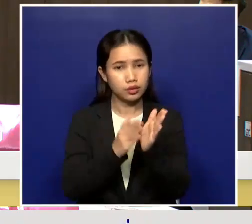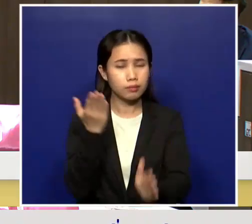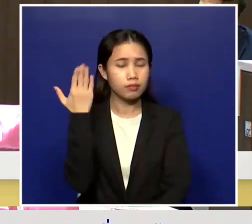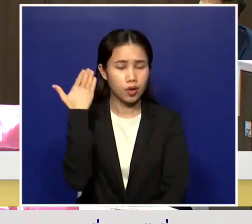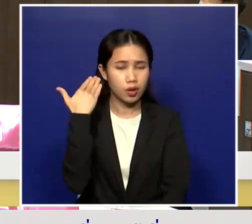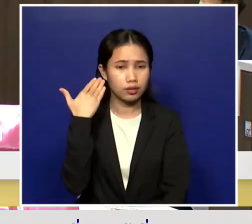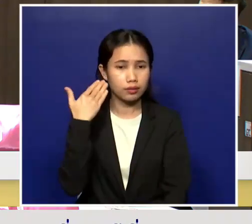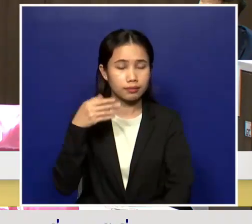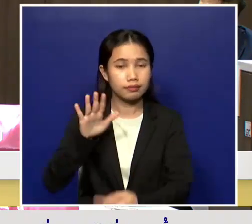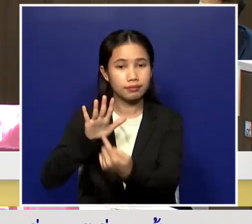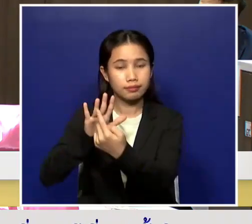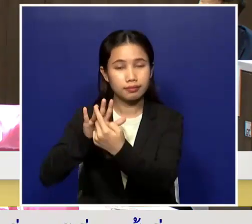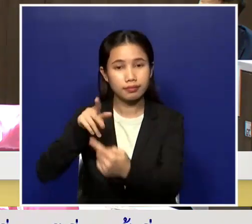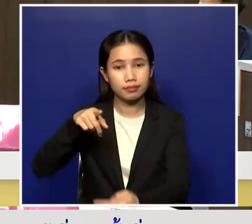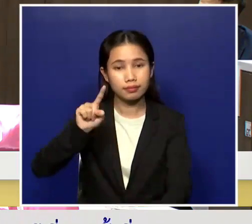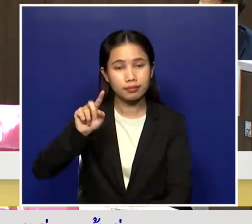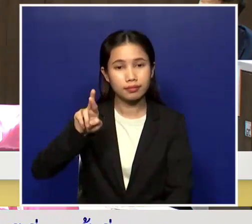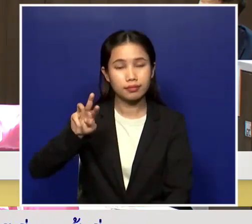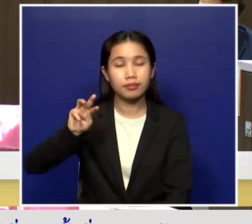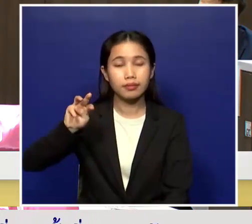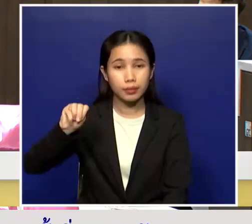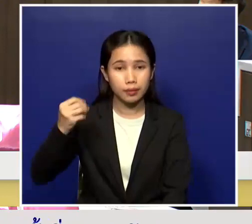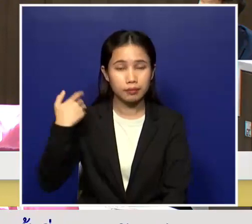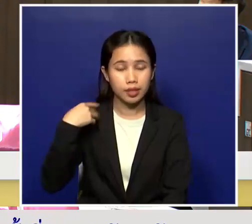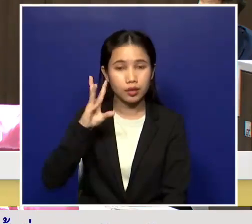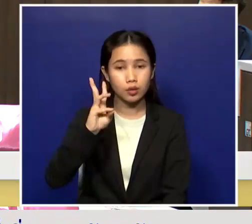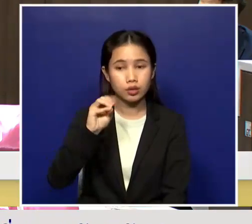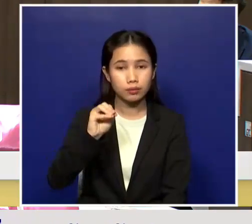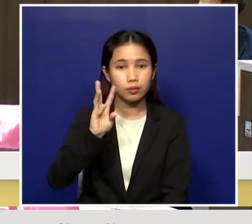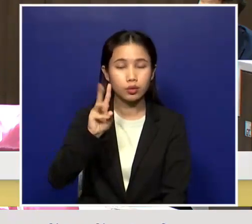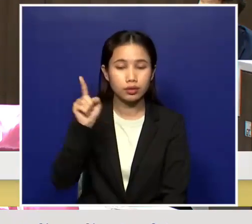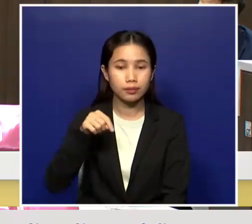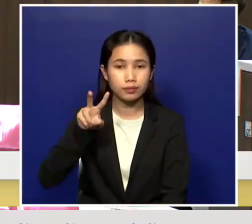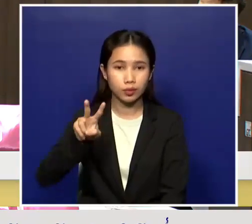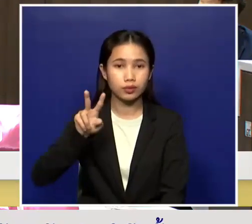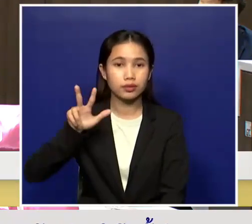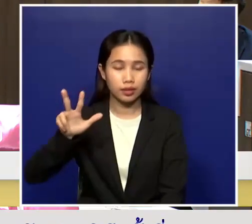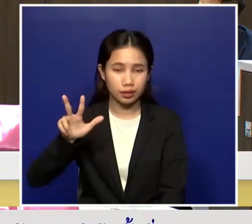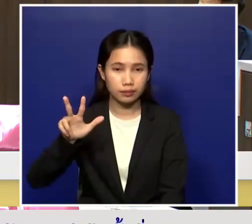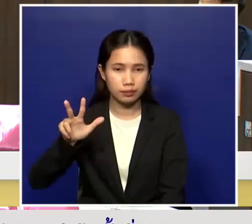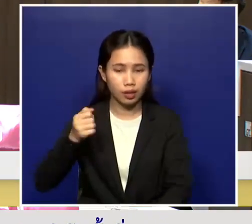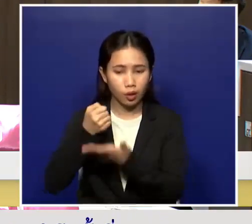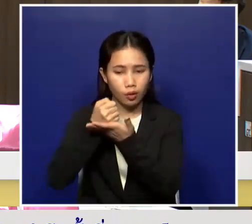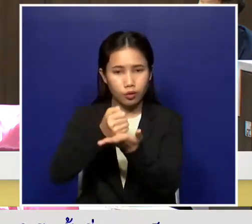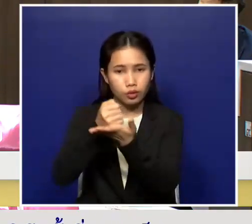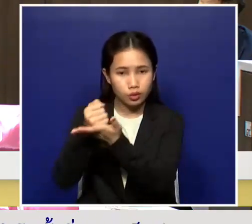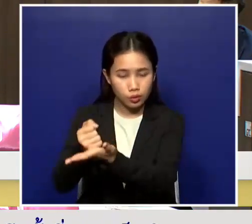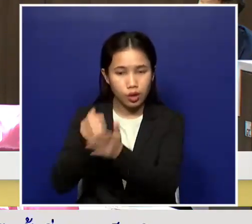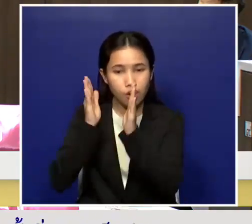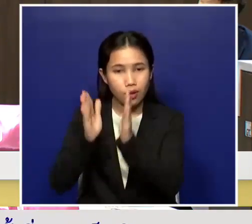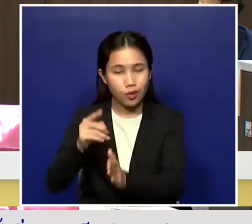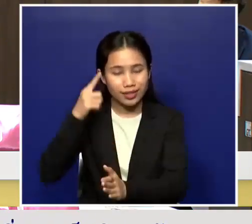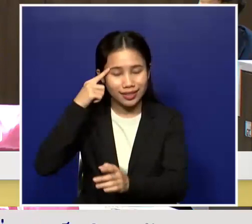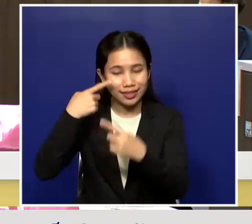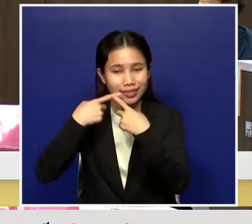มมี 66/23 ที่ช่วยเหลือเอาคนเห็นต่างมาช่วยกันพัฒนาบ้